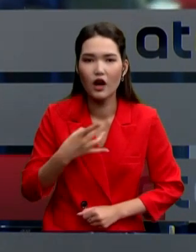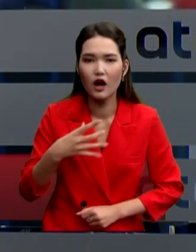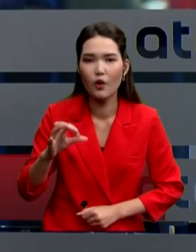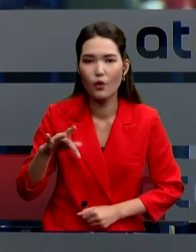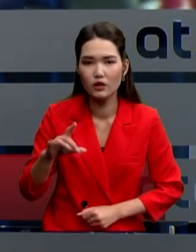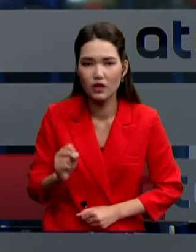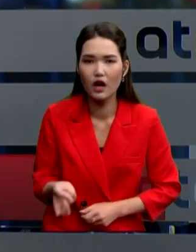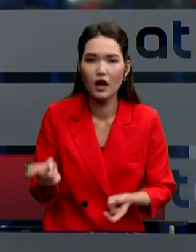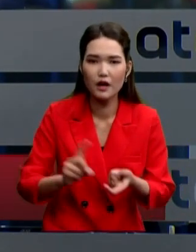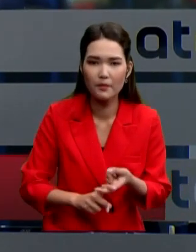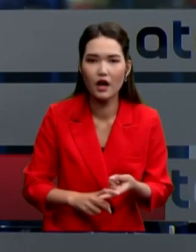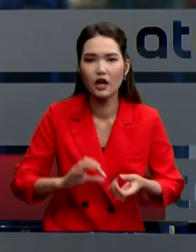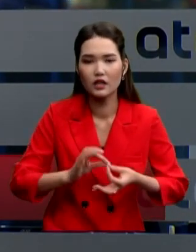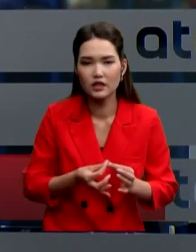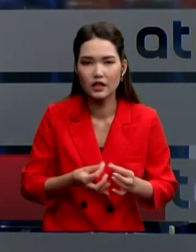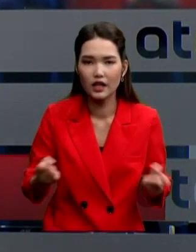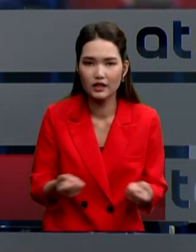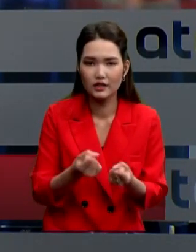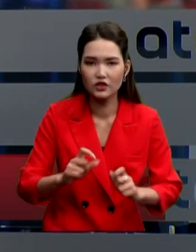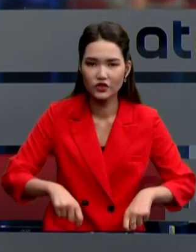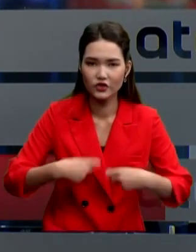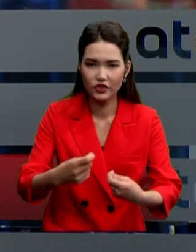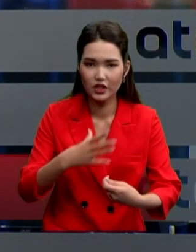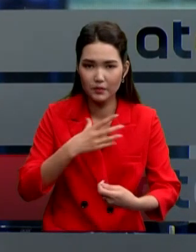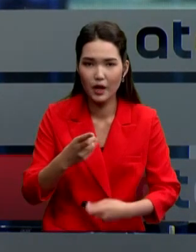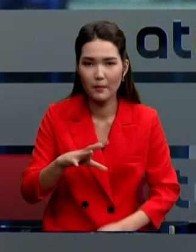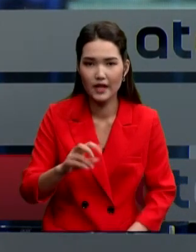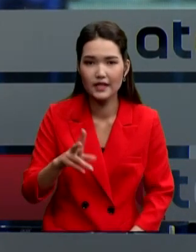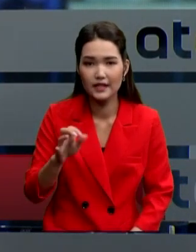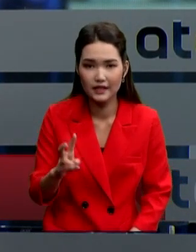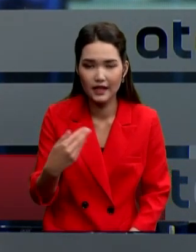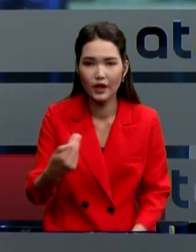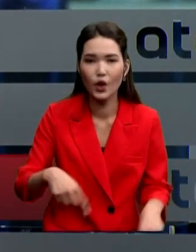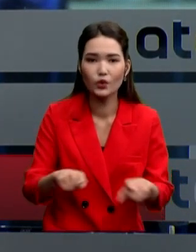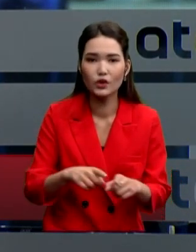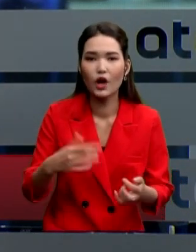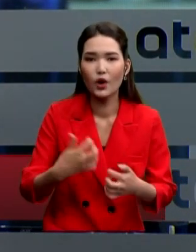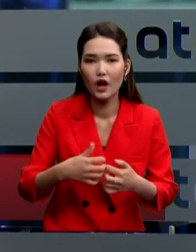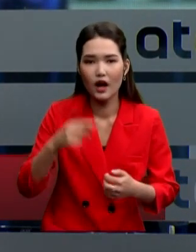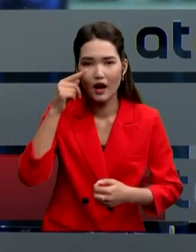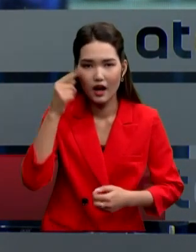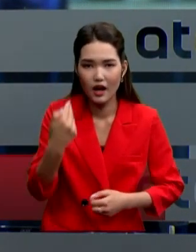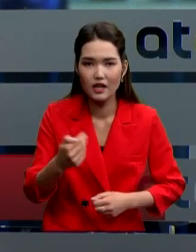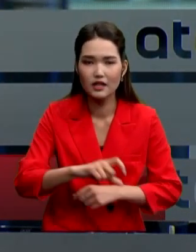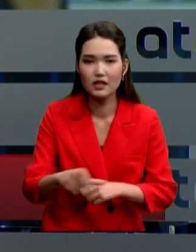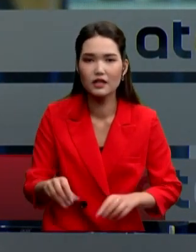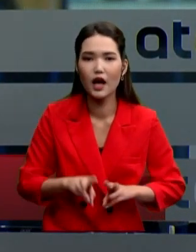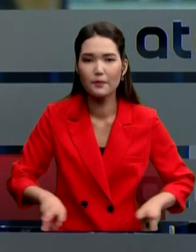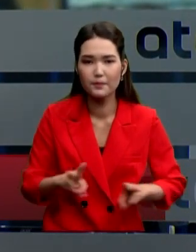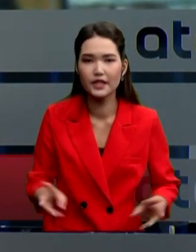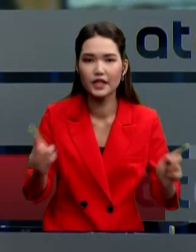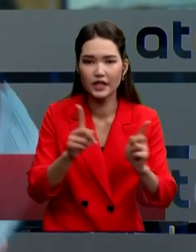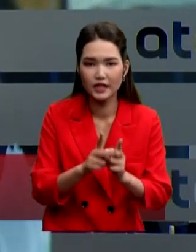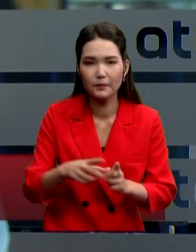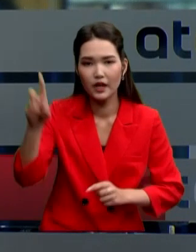байланысы тереңдетуге мүдделі екенін жеткіз депті. Блинкен мырза сондай орталық Азияның сыртқы істер министрлерімен кездесті.